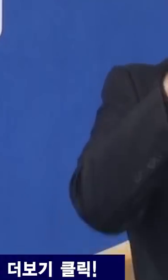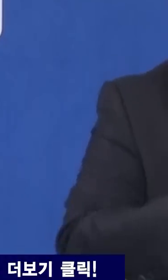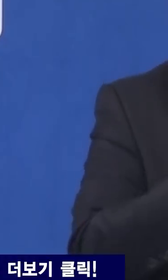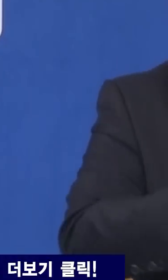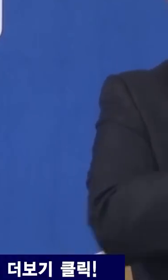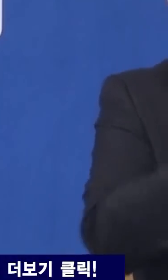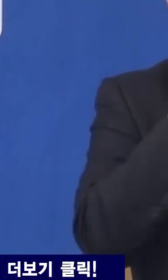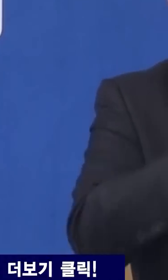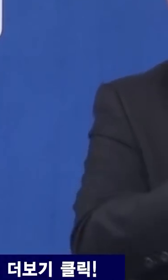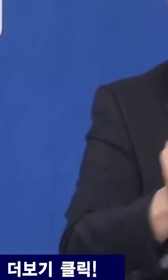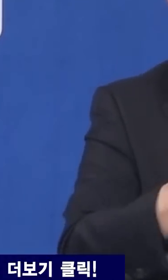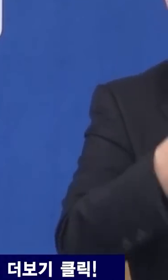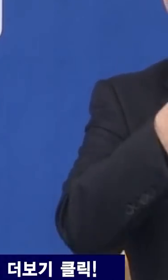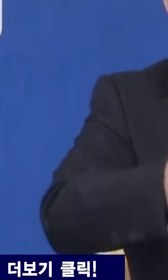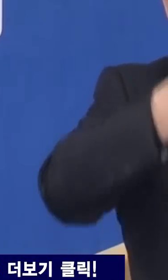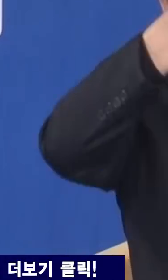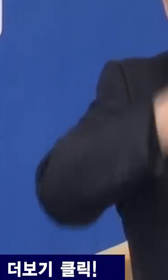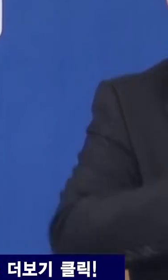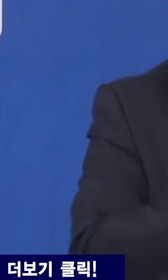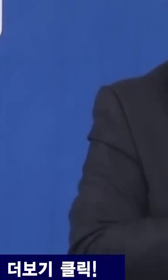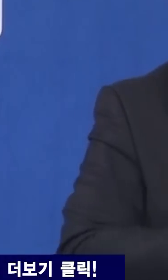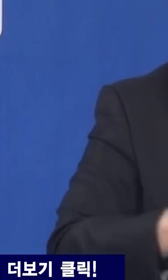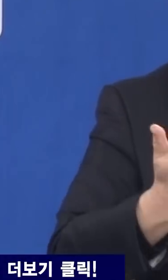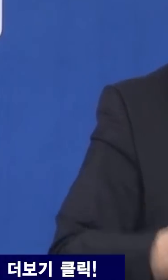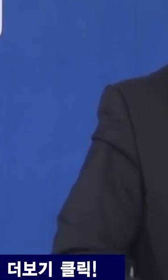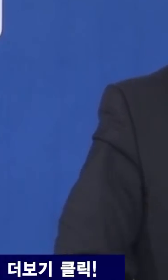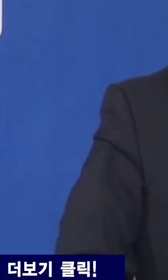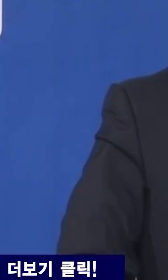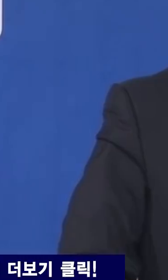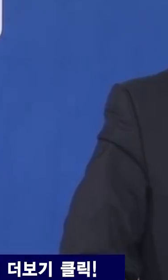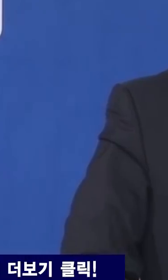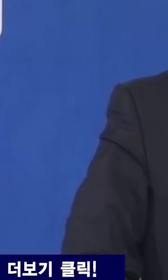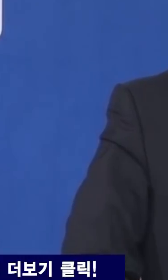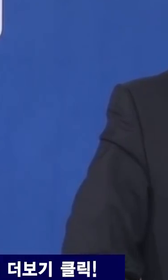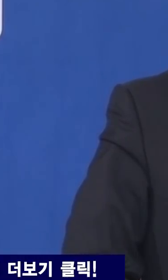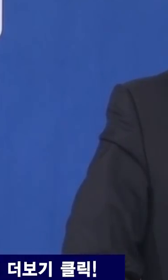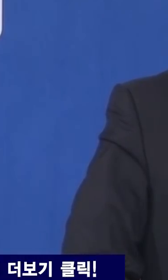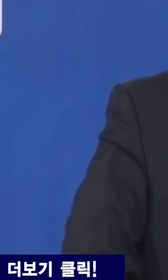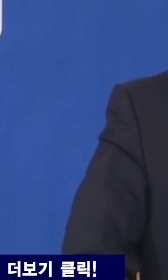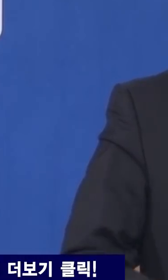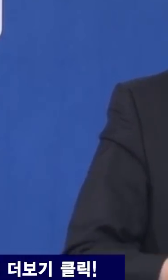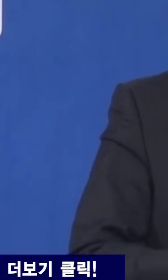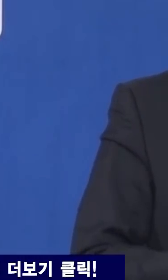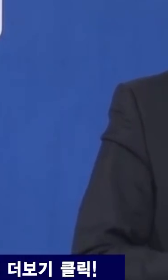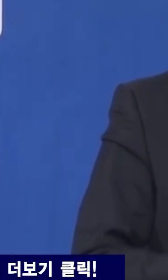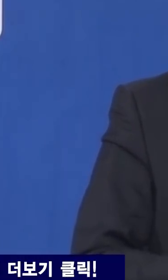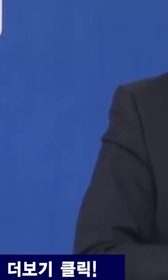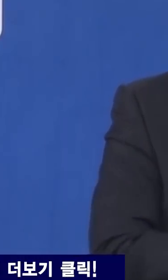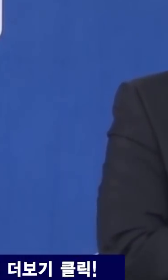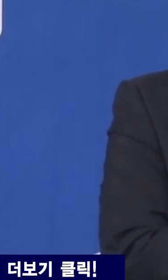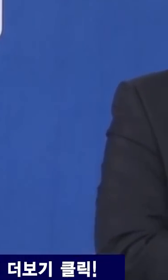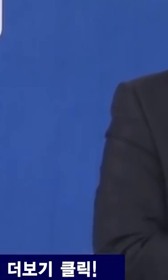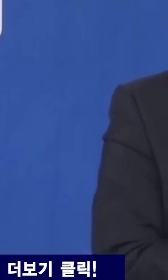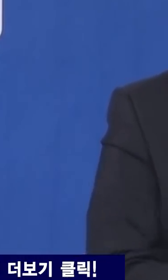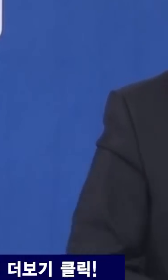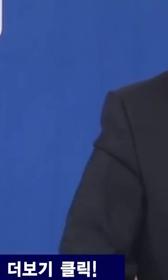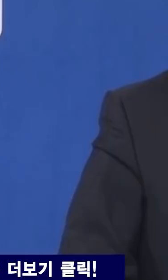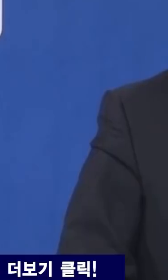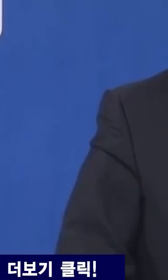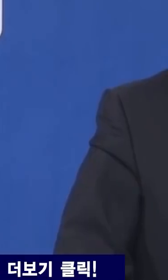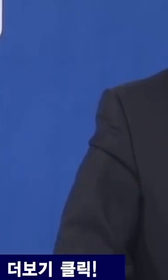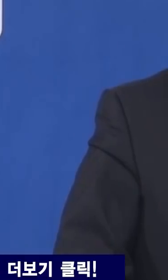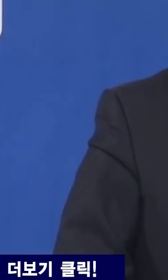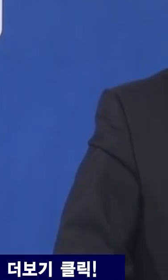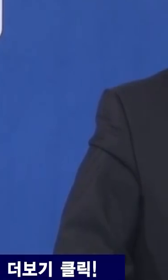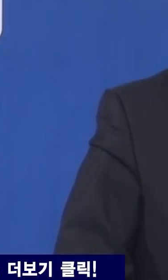이재명 후보에게 사죄해야 합니다. 의원님, 첫 번째 두 문장만 다시 한번 읽어주시겠어요?